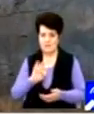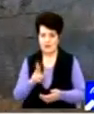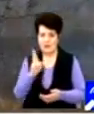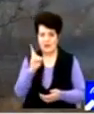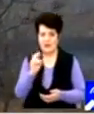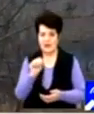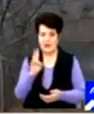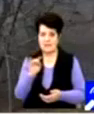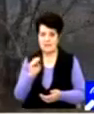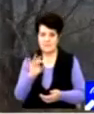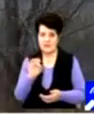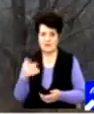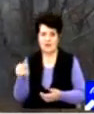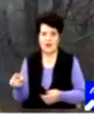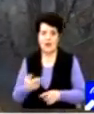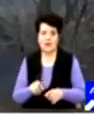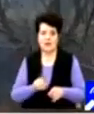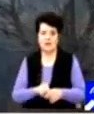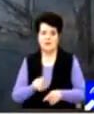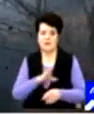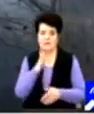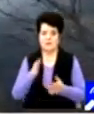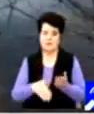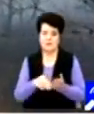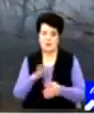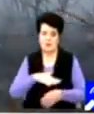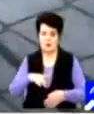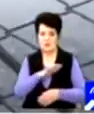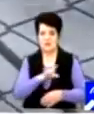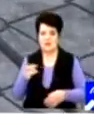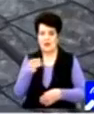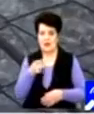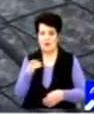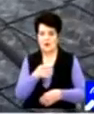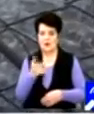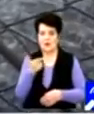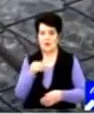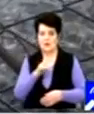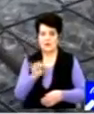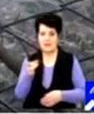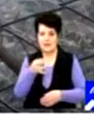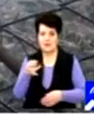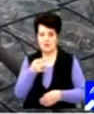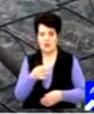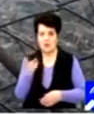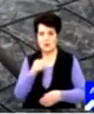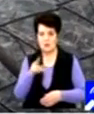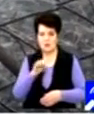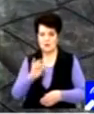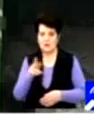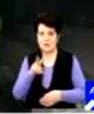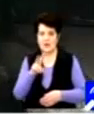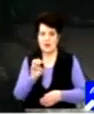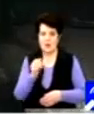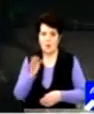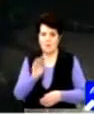și Gotești. De intervenția pompierilor a fost nevoie și în localități din raioanele Glodeni, Râșcani, Dondușeni, dar și la Leova,